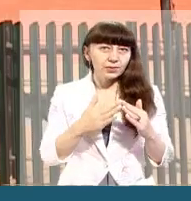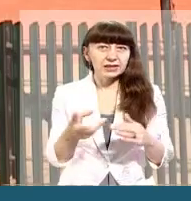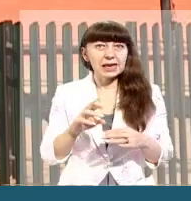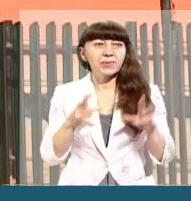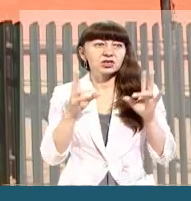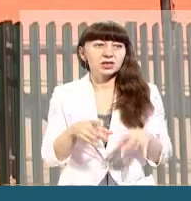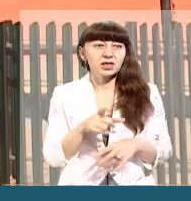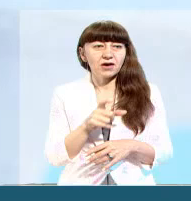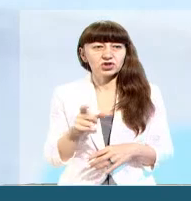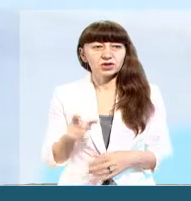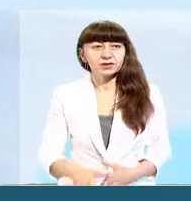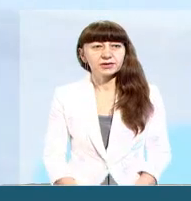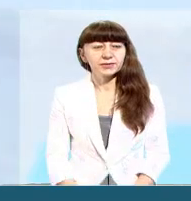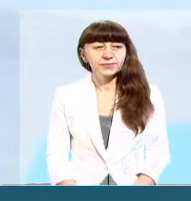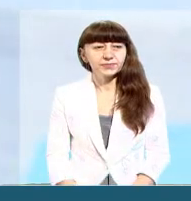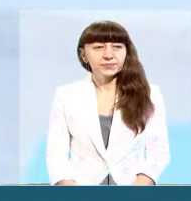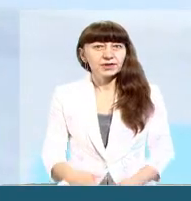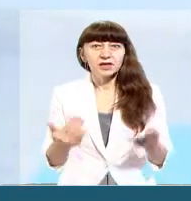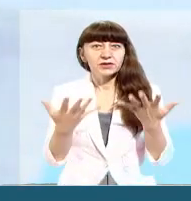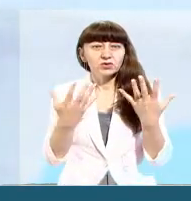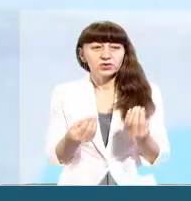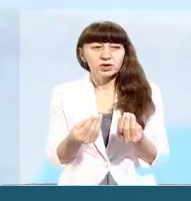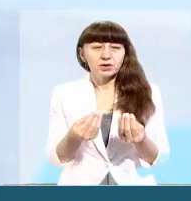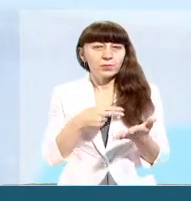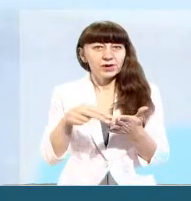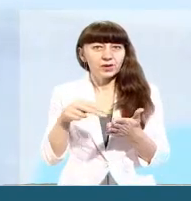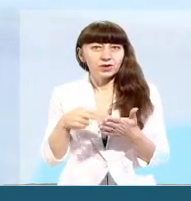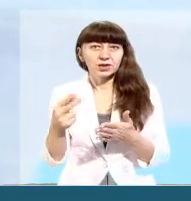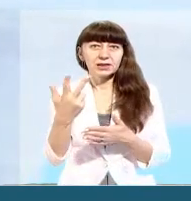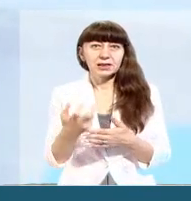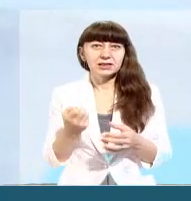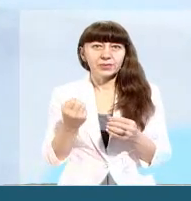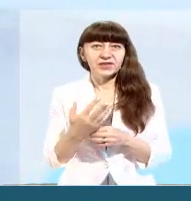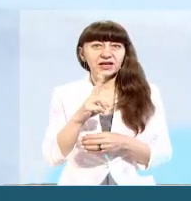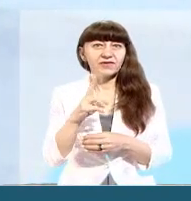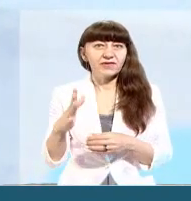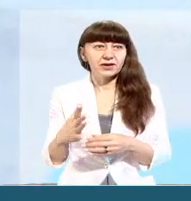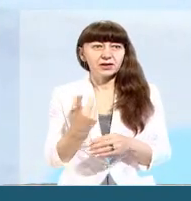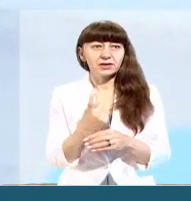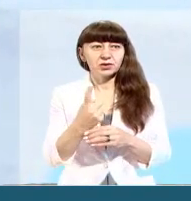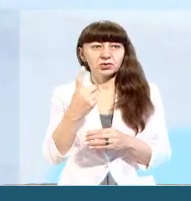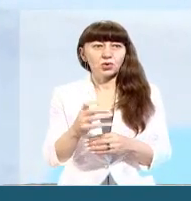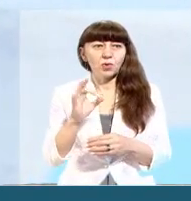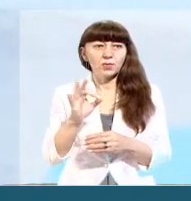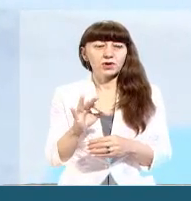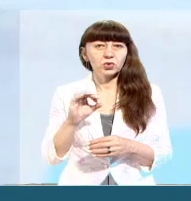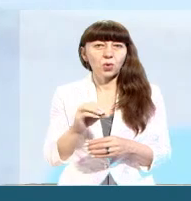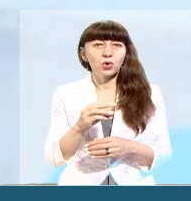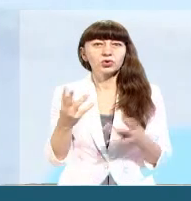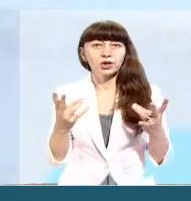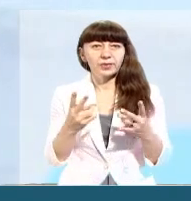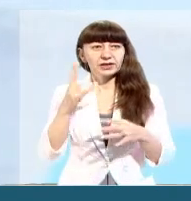для пострадавших. На сегодняшний день уже приобретено 315 квартир, и это 100% от